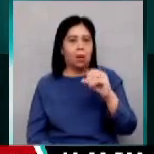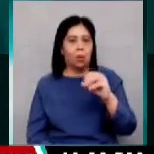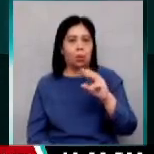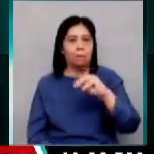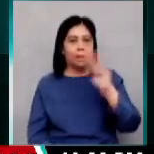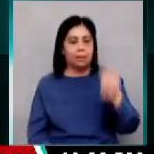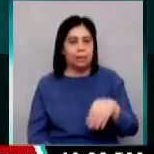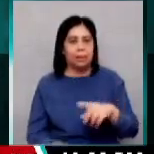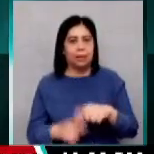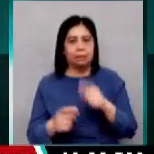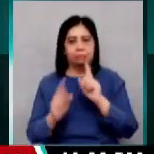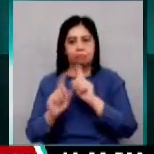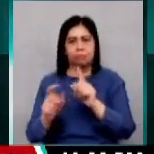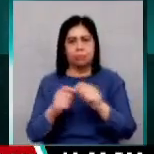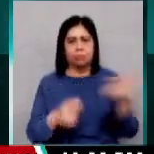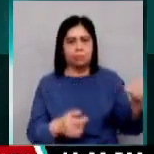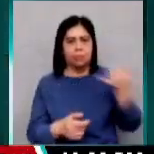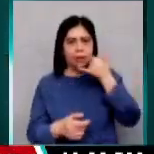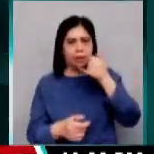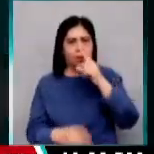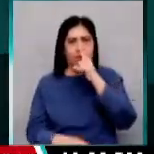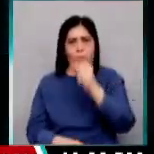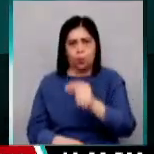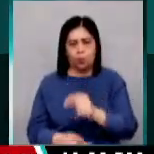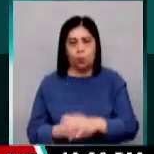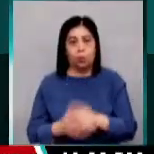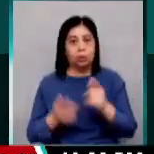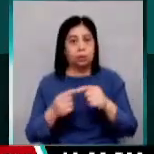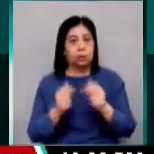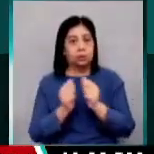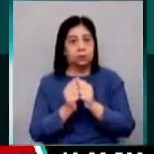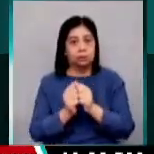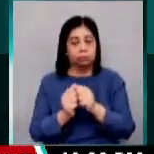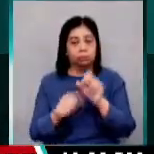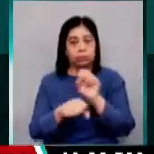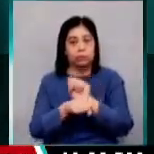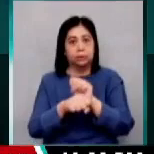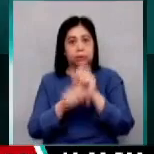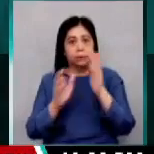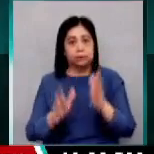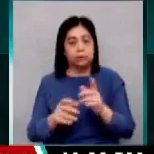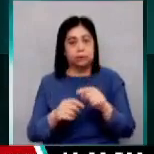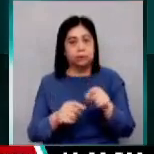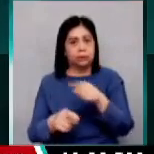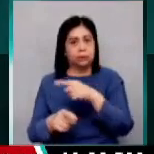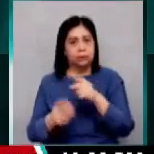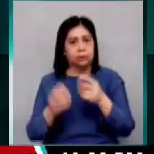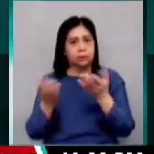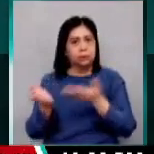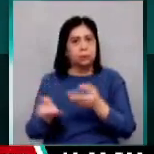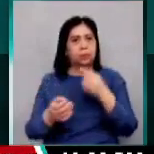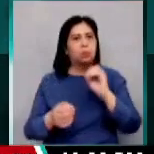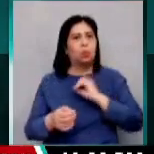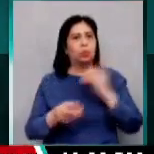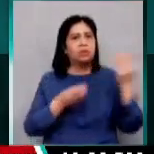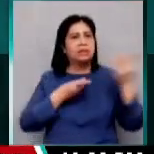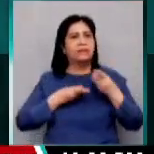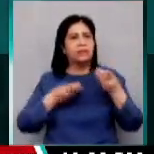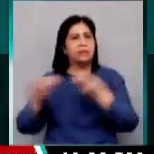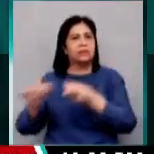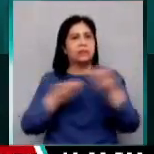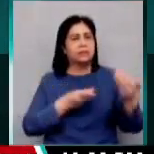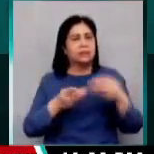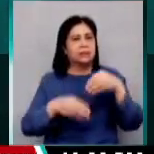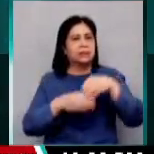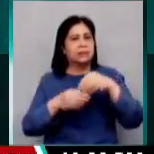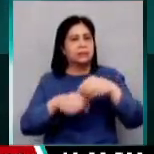matapos makatanggap ng sumbong. Depensa naman ng mga empleyado ng kumpanya sa kanila ipinapadala yung mga package na naglalaman ng bato